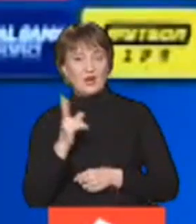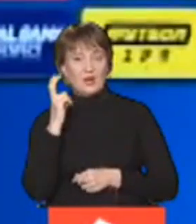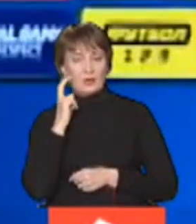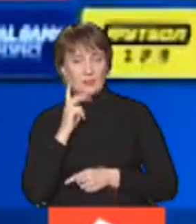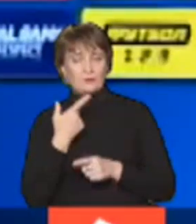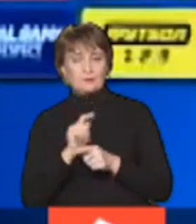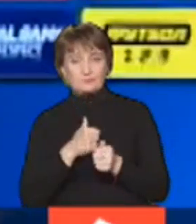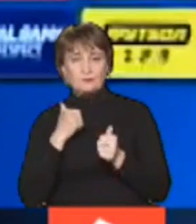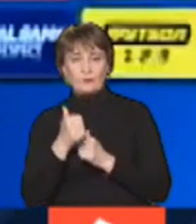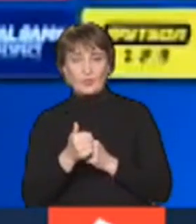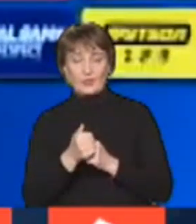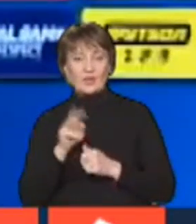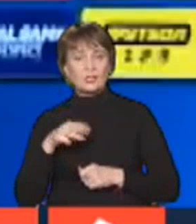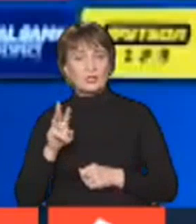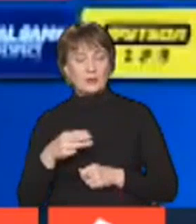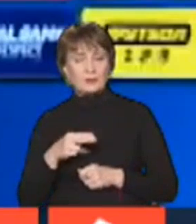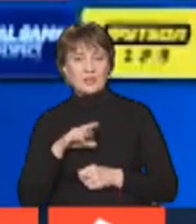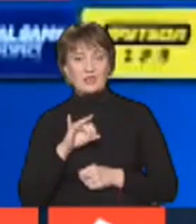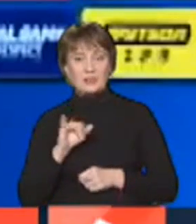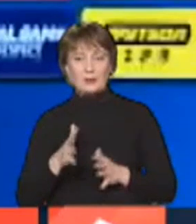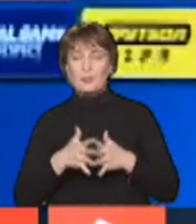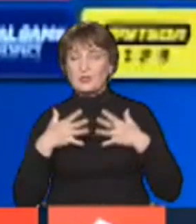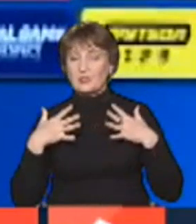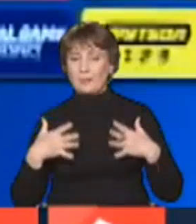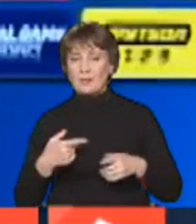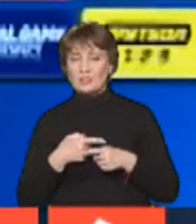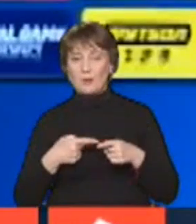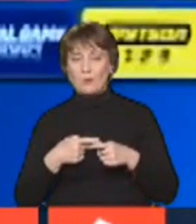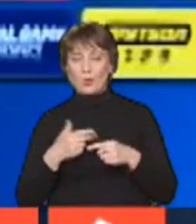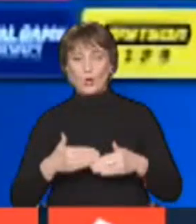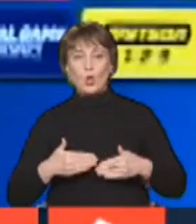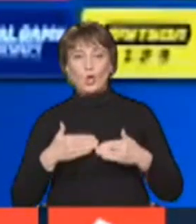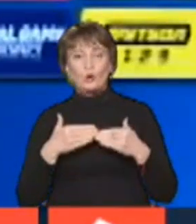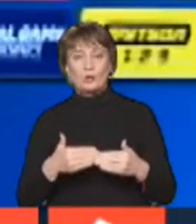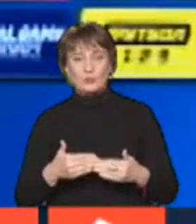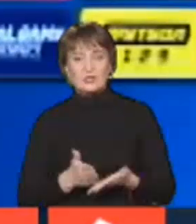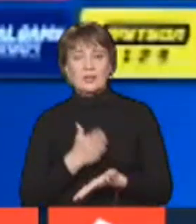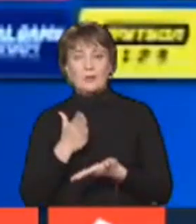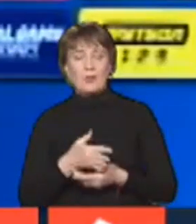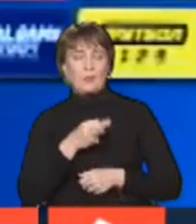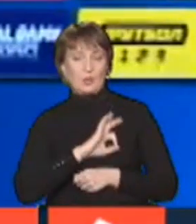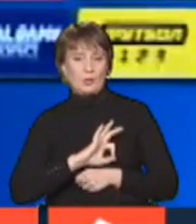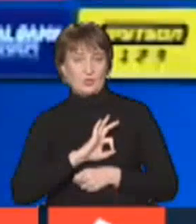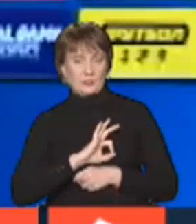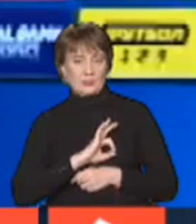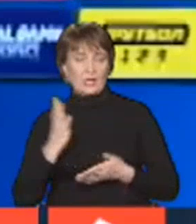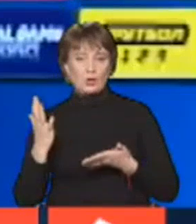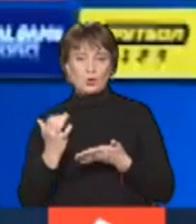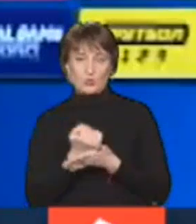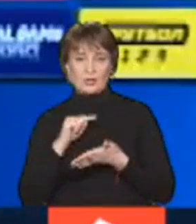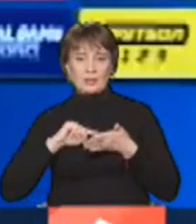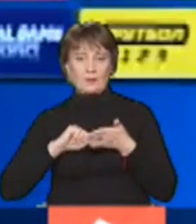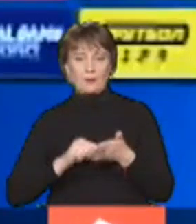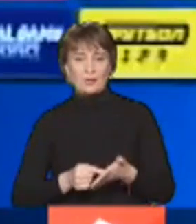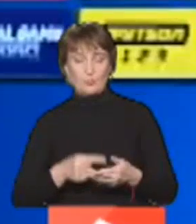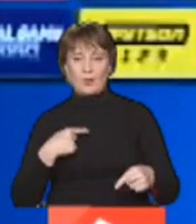йдемо без турнірних втрат у Лізі Чемпіонів, ба більше, ми у напівкроці від плей-офф. Тож маємо скористатися нагодою досягти мети в